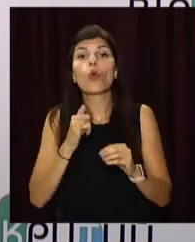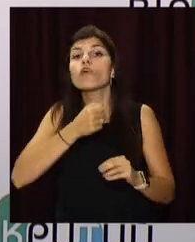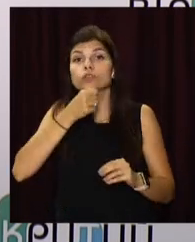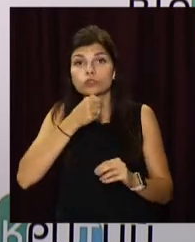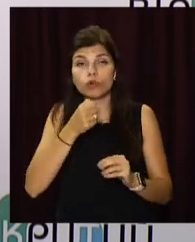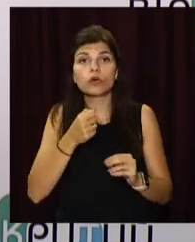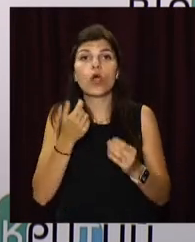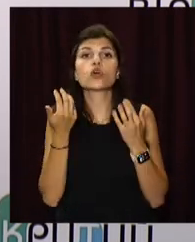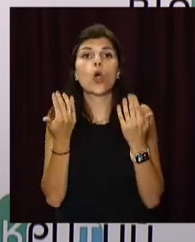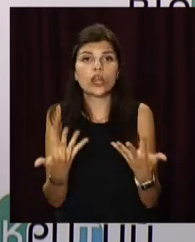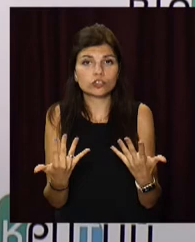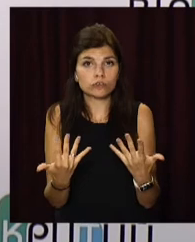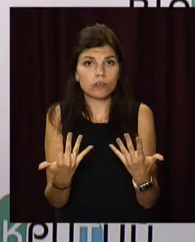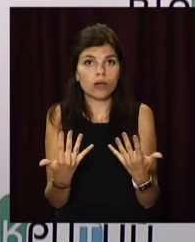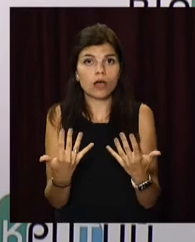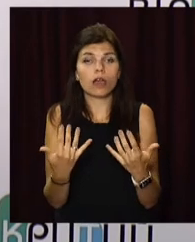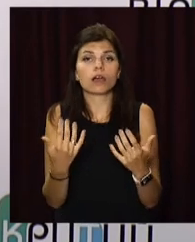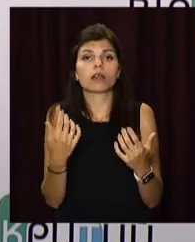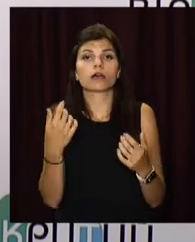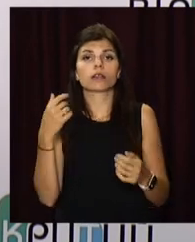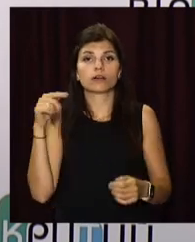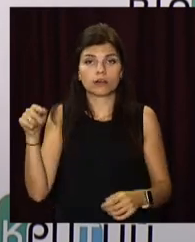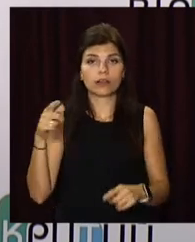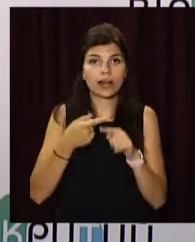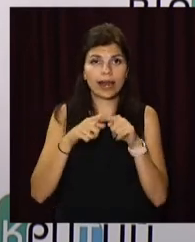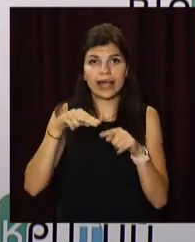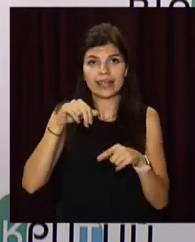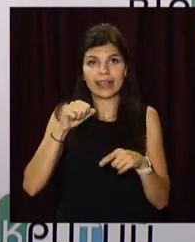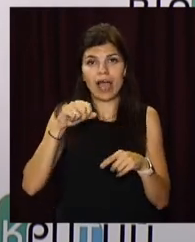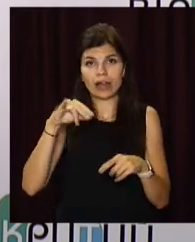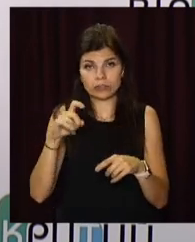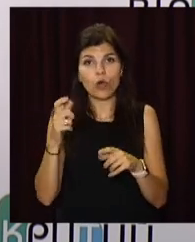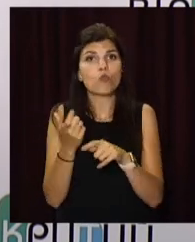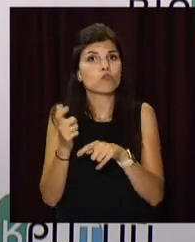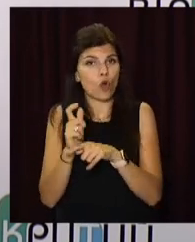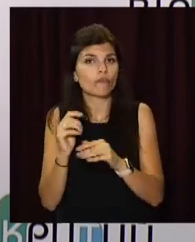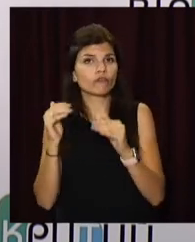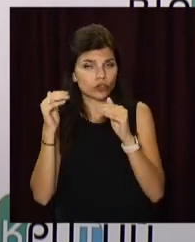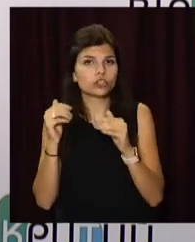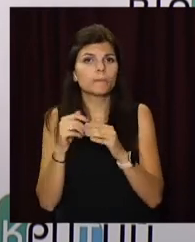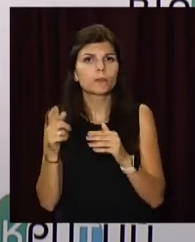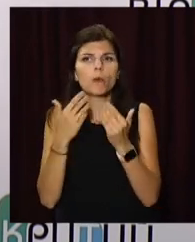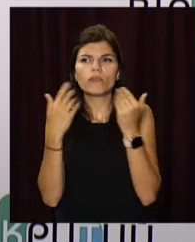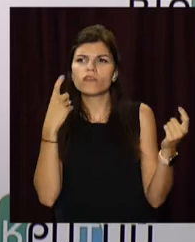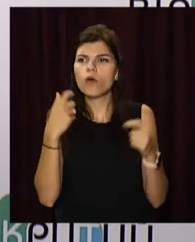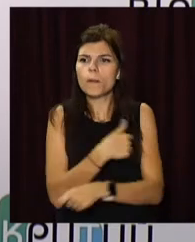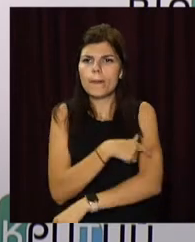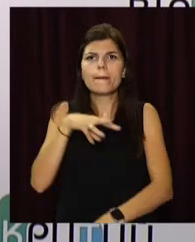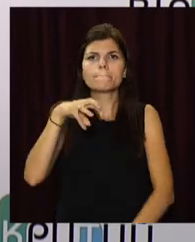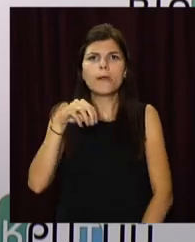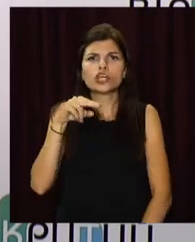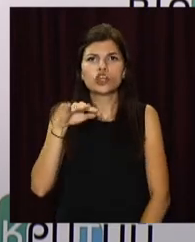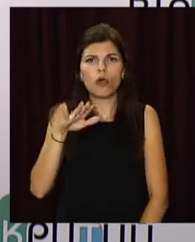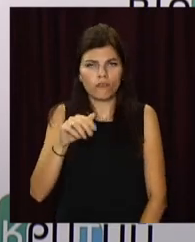взрослых количество амбулаторного перитониального диализа значительно выше. По последним данным, в больнице Мечникова